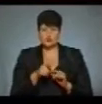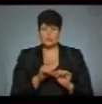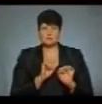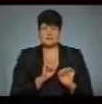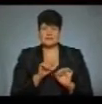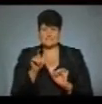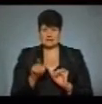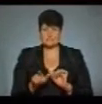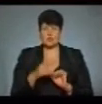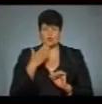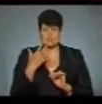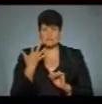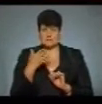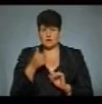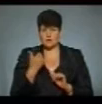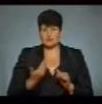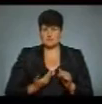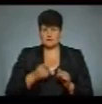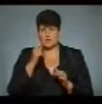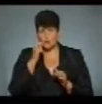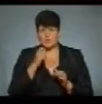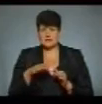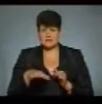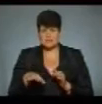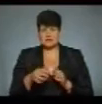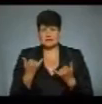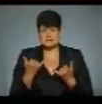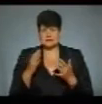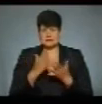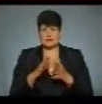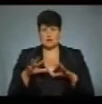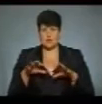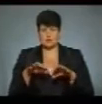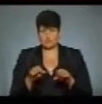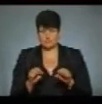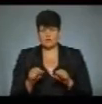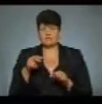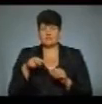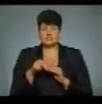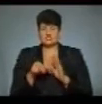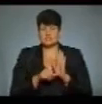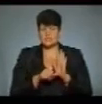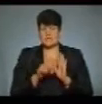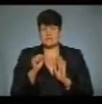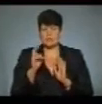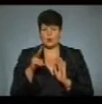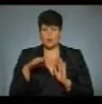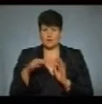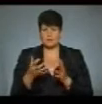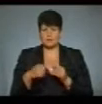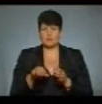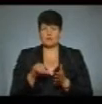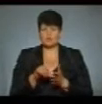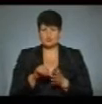підзахисний останні 5 років жив на українській території, яка зараз окупована. Водночас 2016-го Андрій Клюєв брав участь у